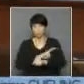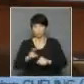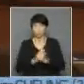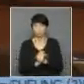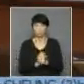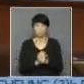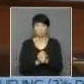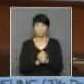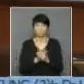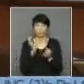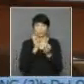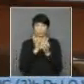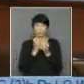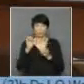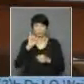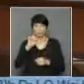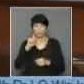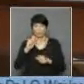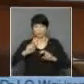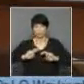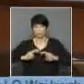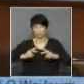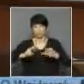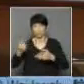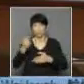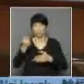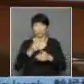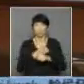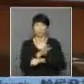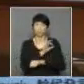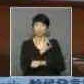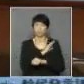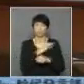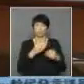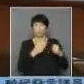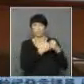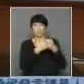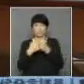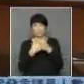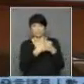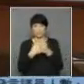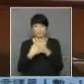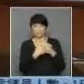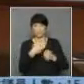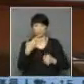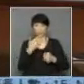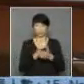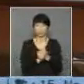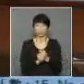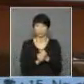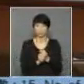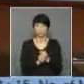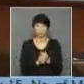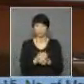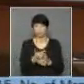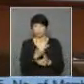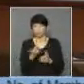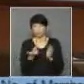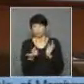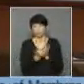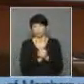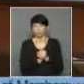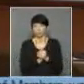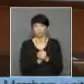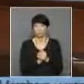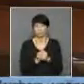技高速發展，社會和社會的競爭越來越激烈，越來越白熱化。事實上，